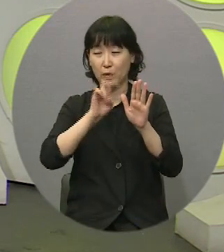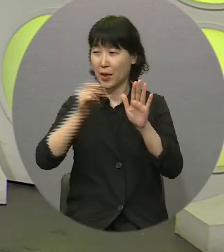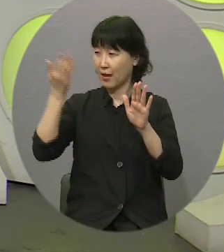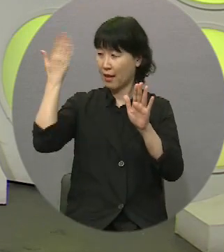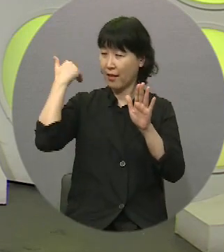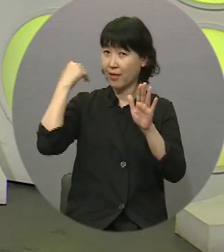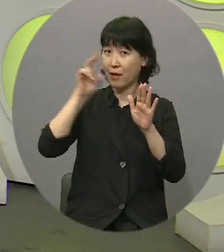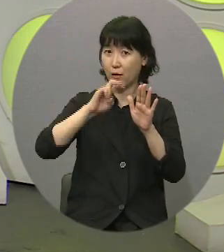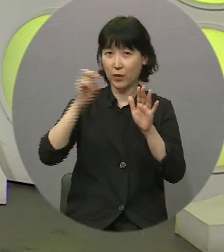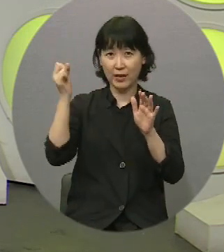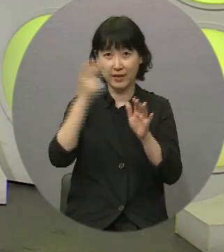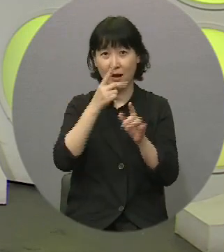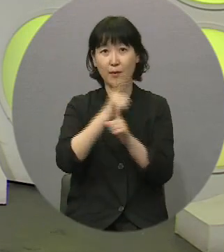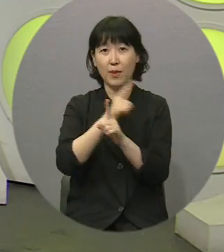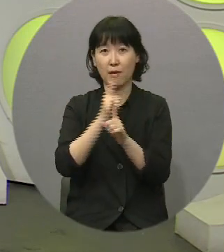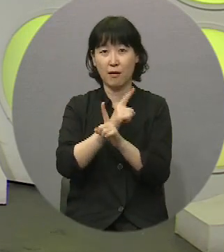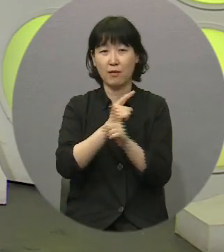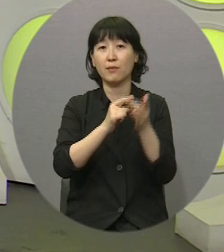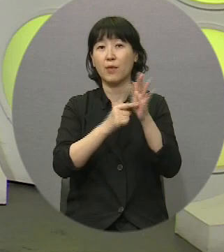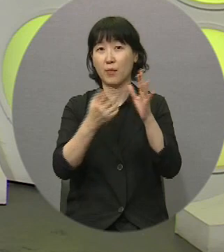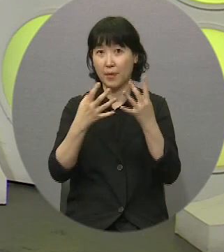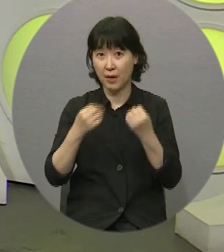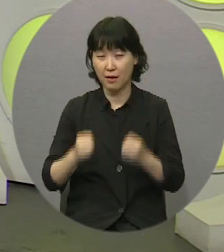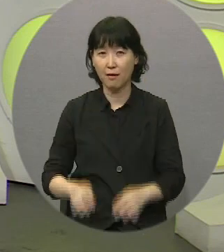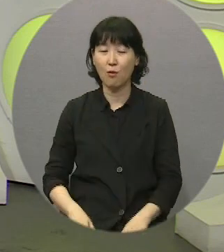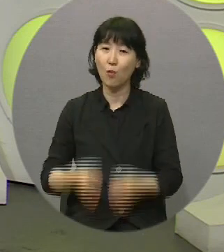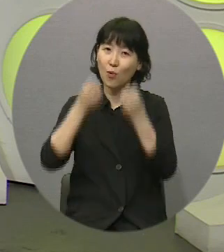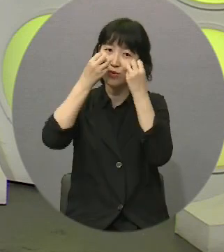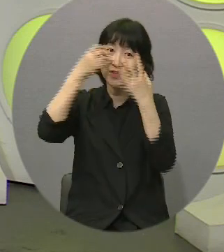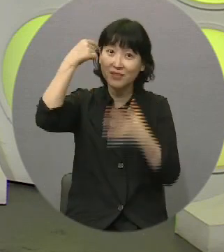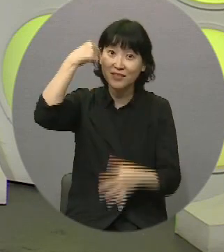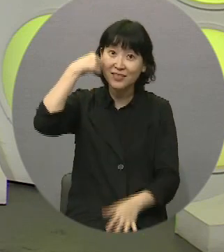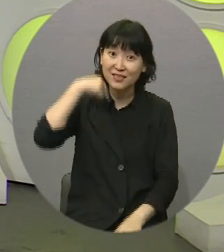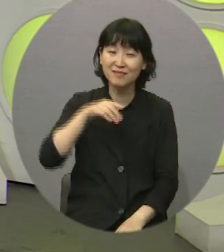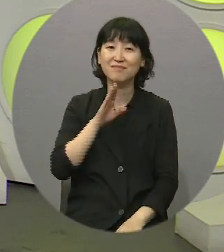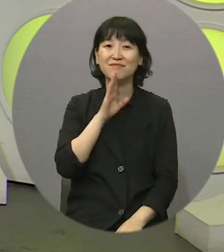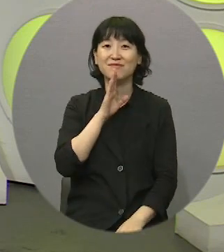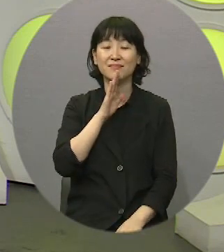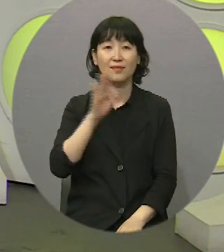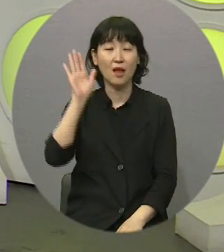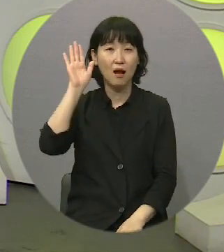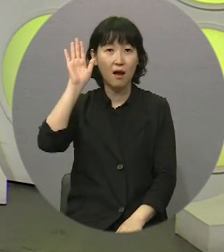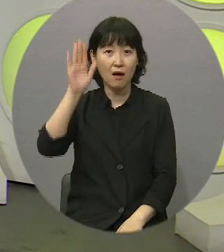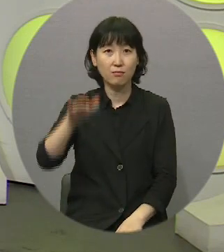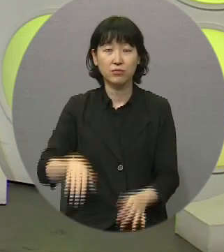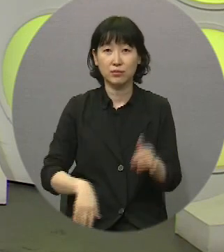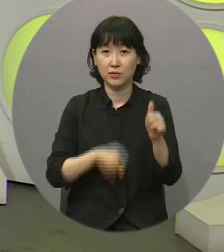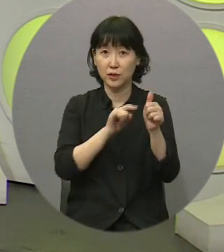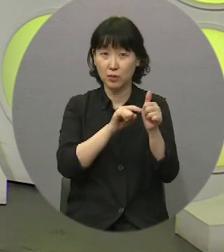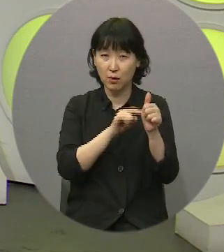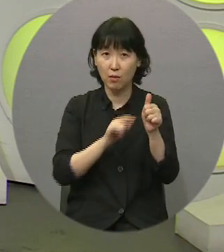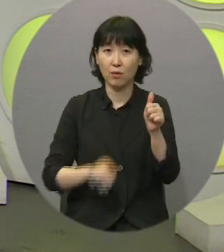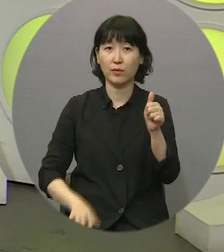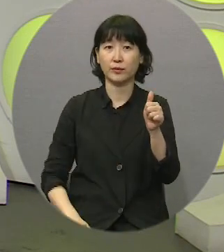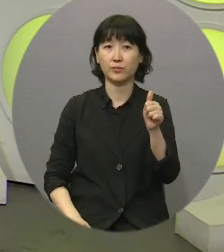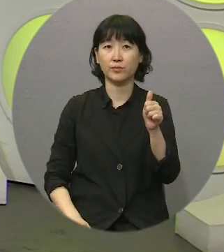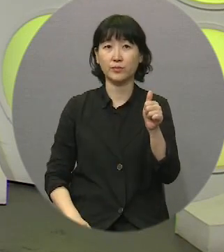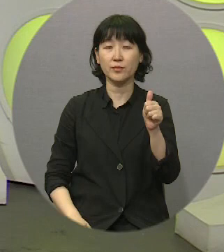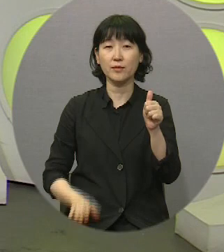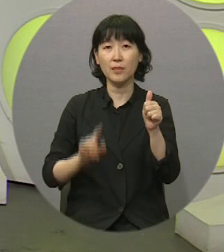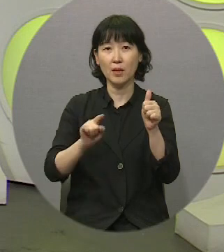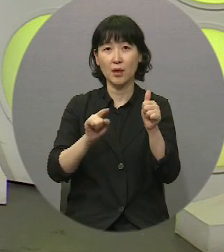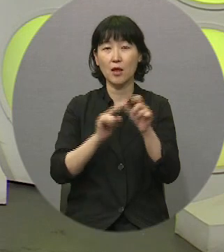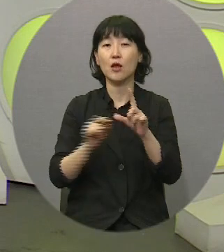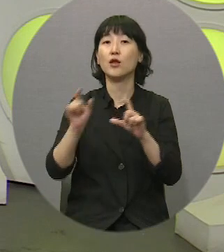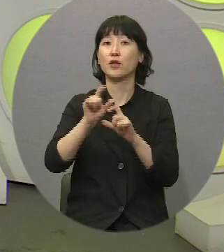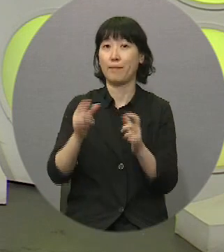그렇죠, 그렇죠. 네, 네, 그래서 또 이제 또 새로운 모습들을 많이 보고 있는데요. 네. 앞으로 또 우리 김지미 씨는 계속해서